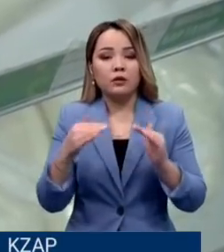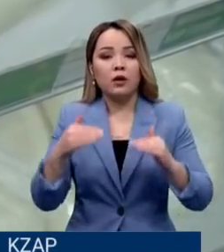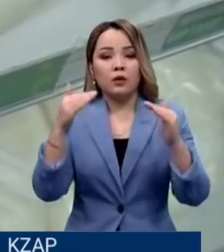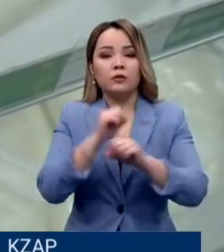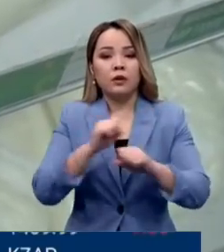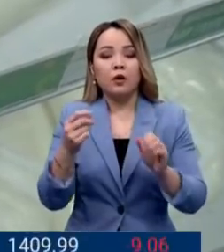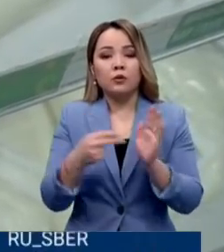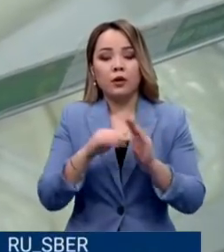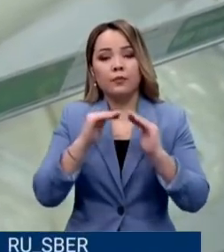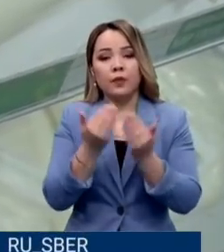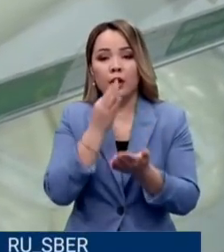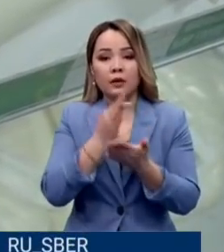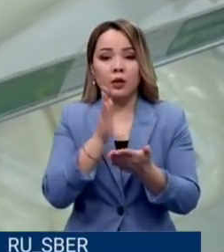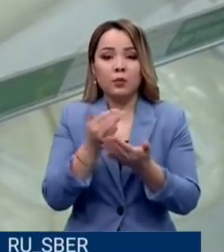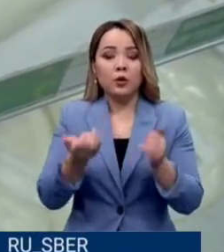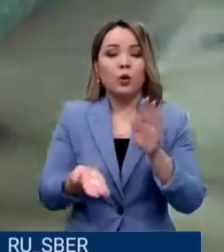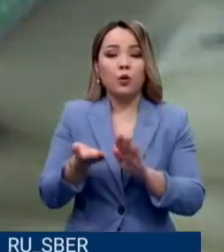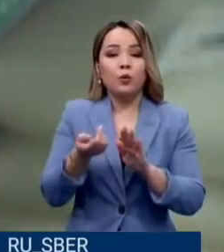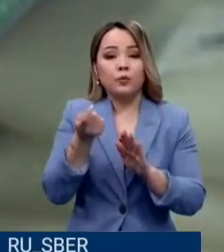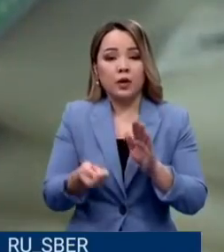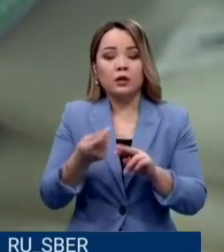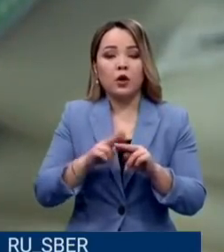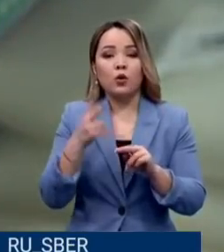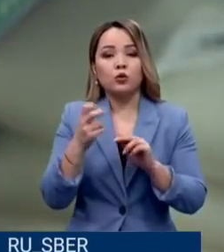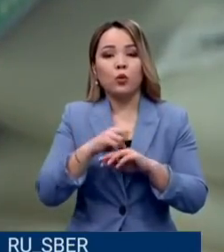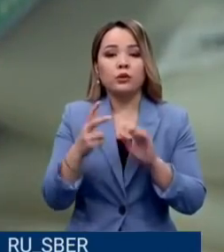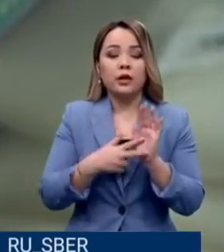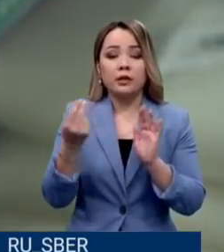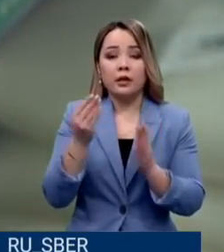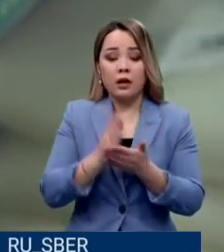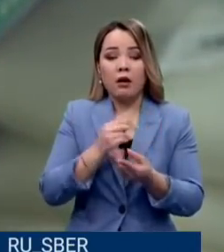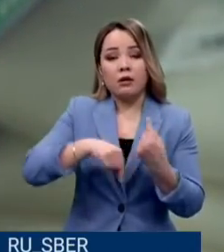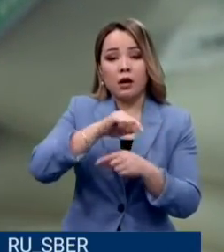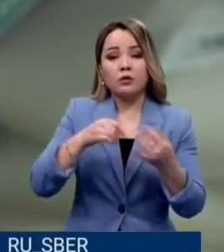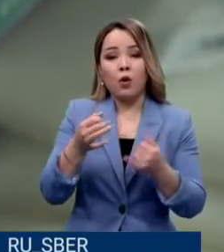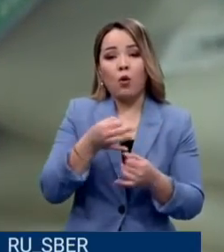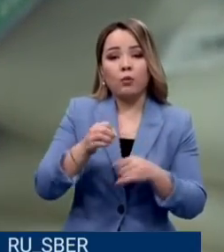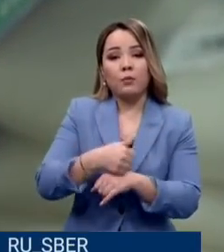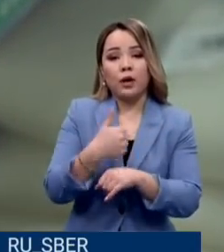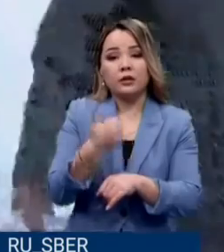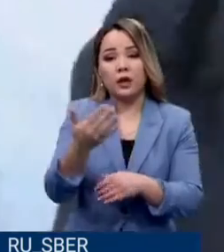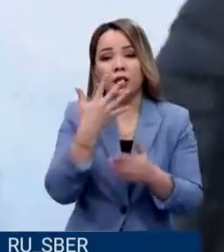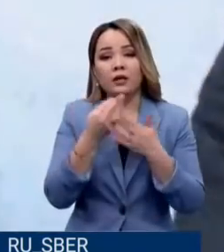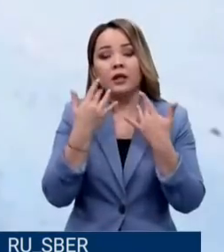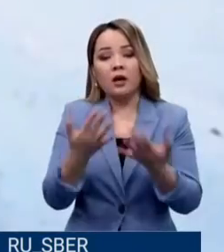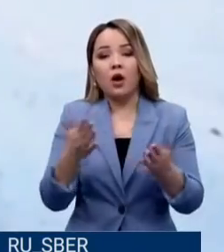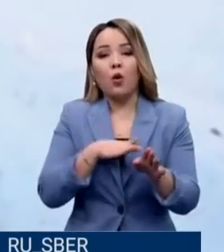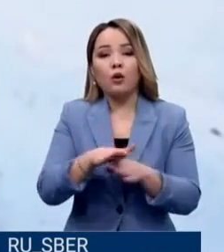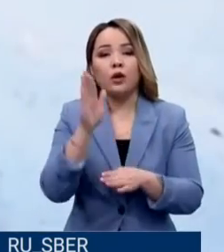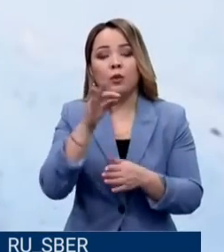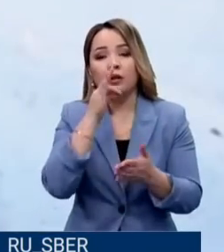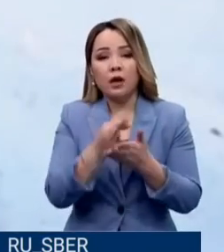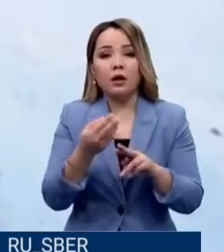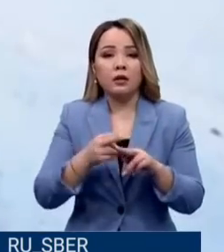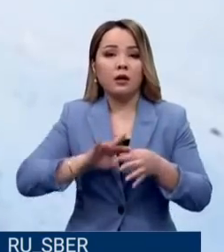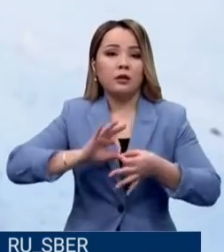жөнінде шекті баға қойды. Ал оны көтерме құны 318 теңге. Кәсіпкерлер енді облыс басшысының талабын қалай орындауда?